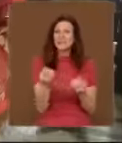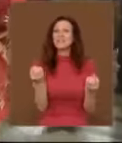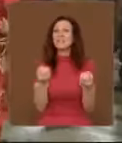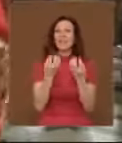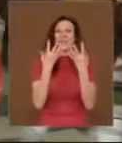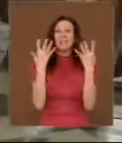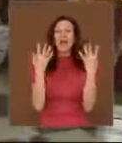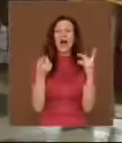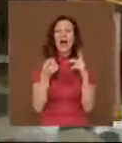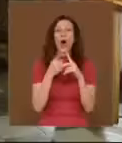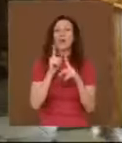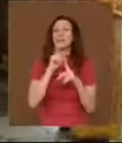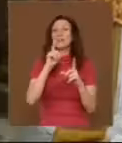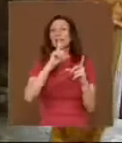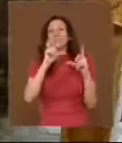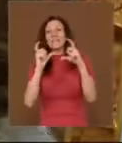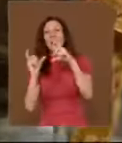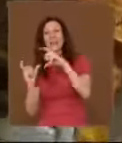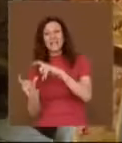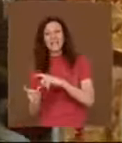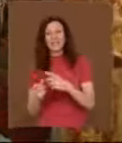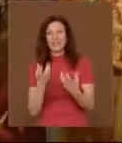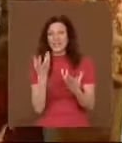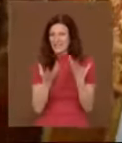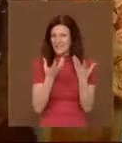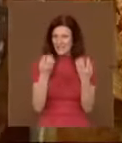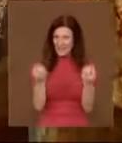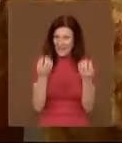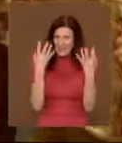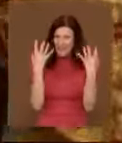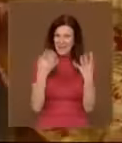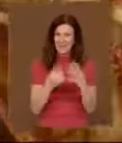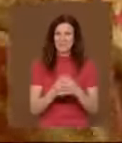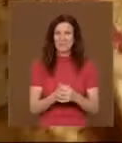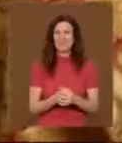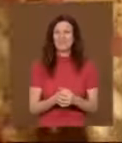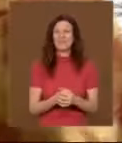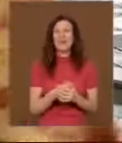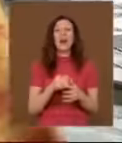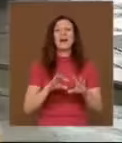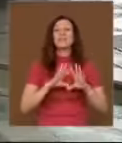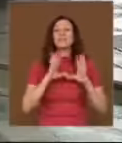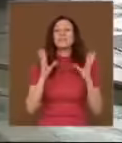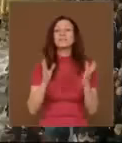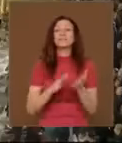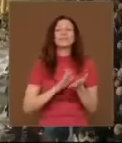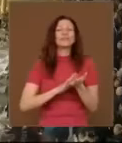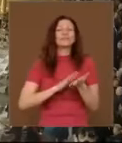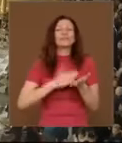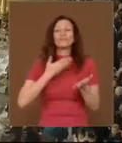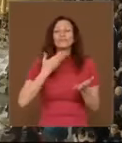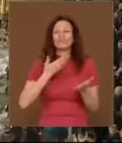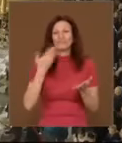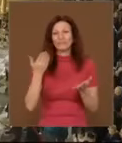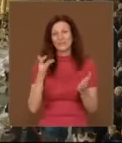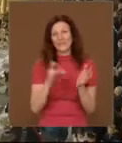светлината от незалязващата светлина и всички да прославят Христа,